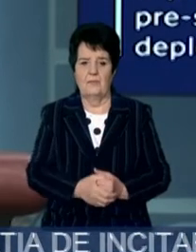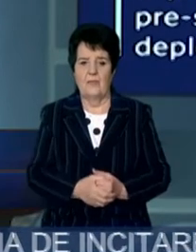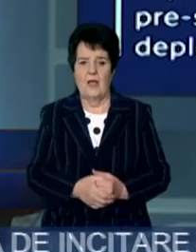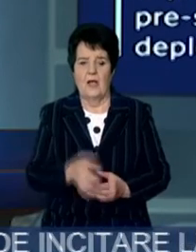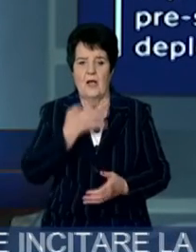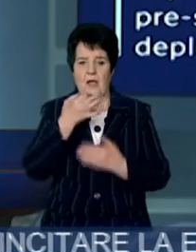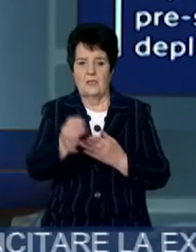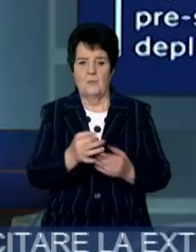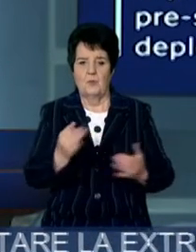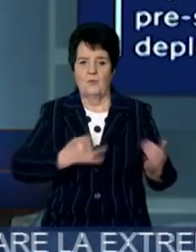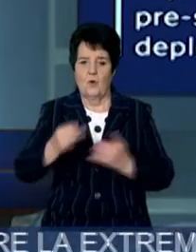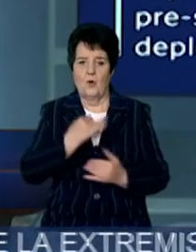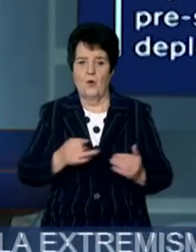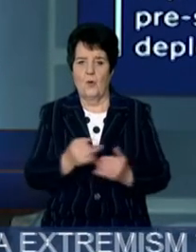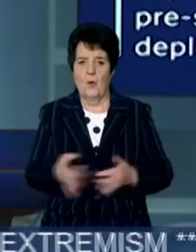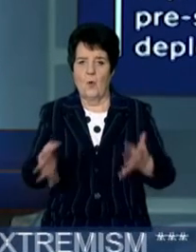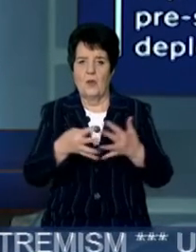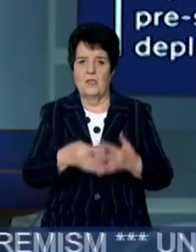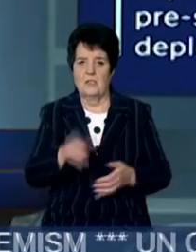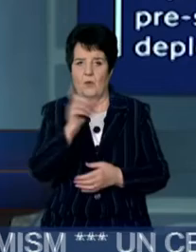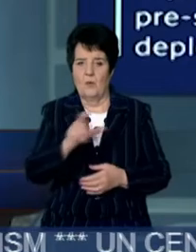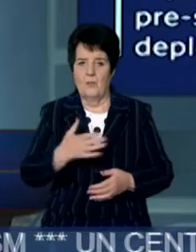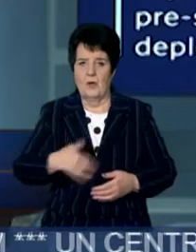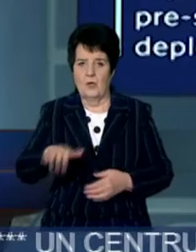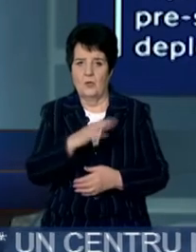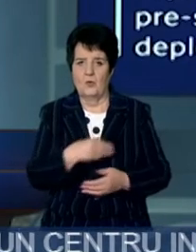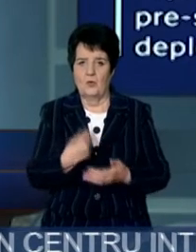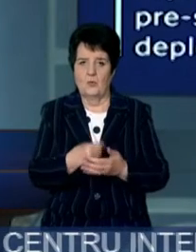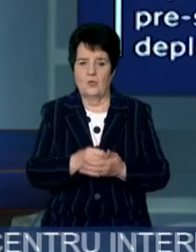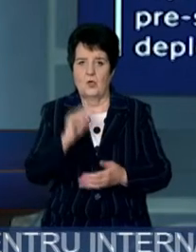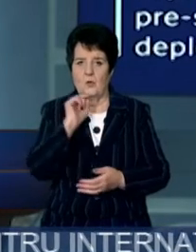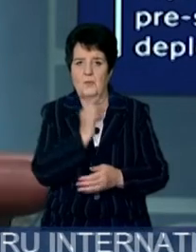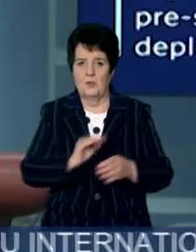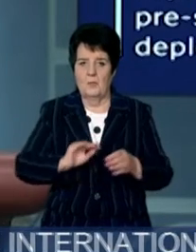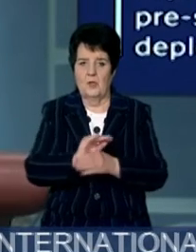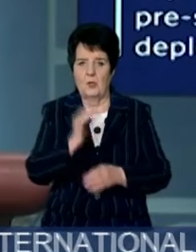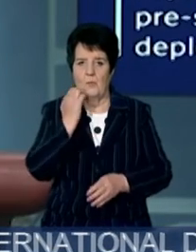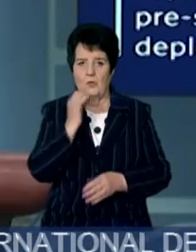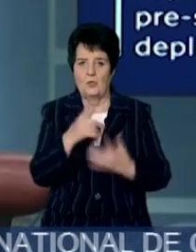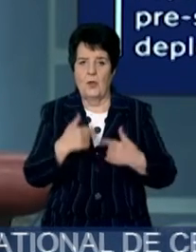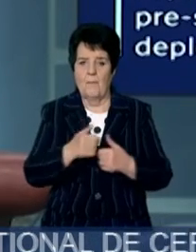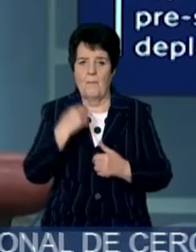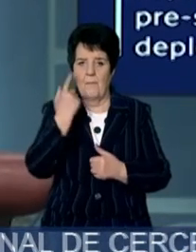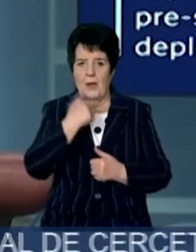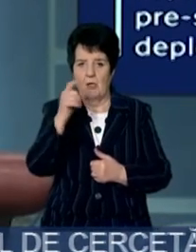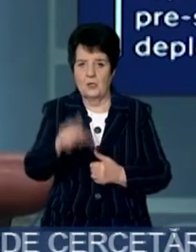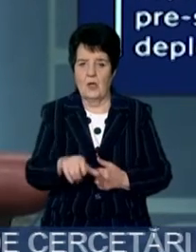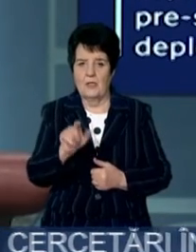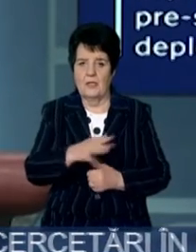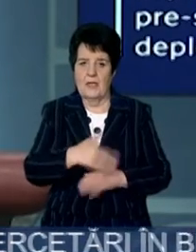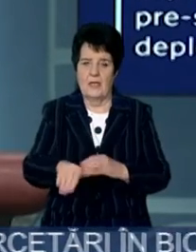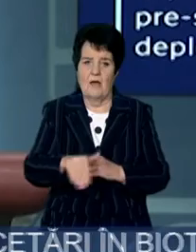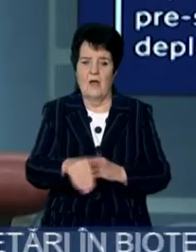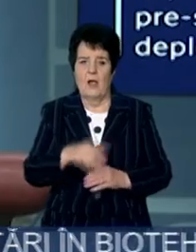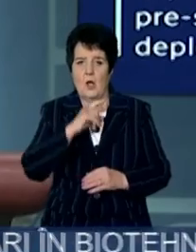Drept răspuns, vom colabora cu aliații și partenerii noștri pentru a impune costuri economice suplimentare Moscovei și persoanelor și entităților din interiorul și